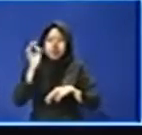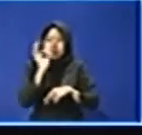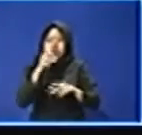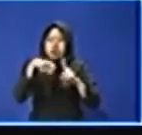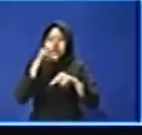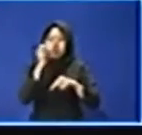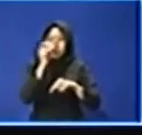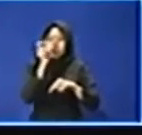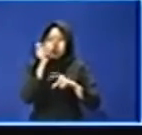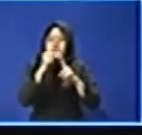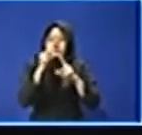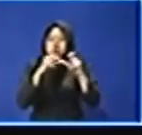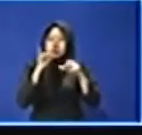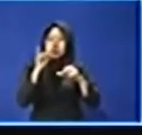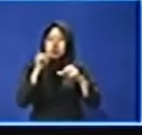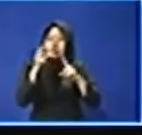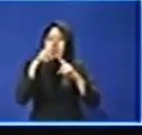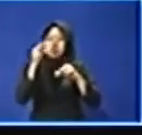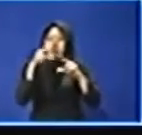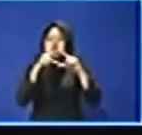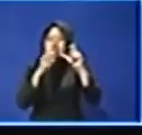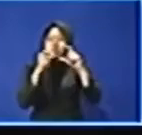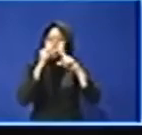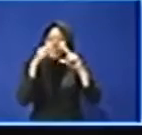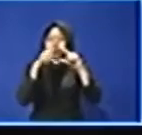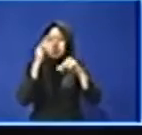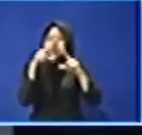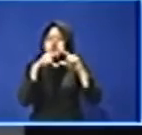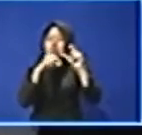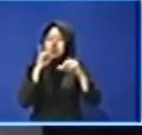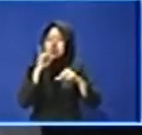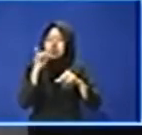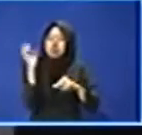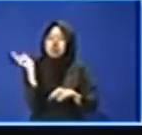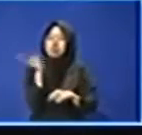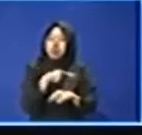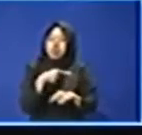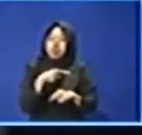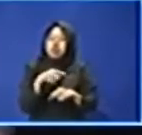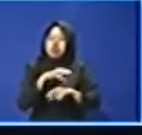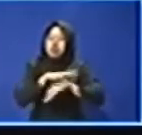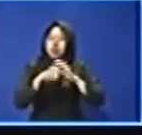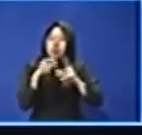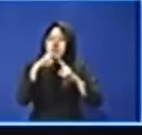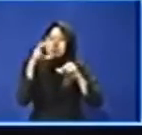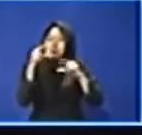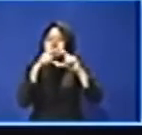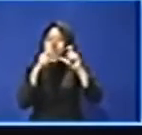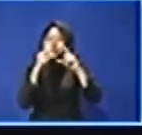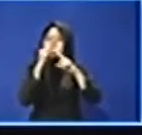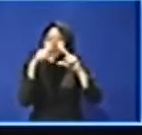transparasi birokrasi yang cepat ramah tanggap dan transparan untuk masyarakat kota Blitar